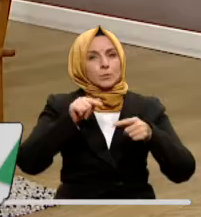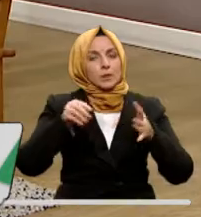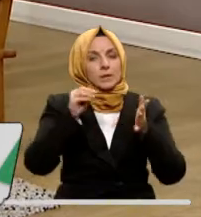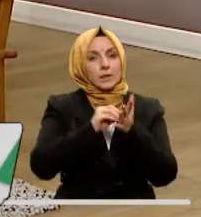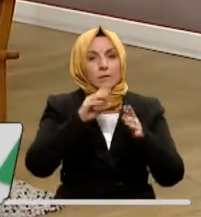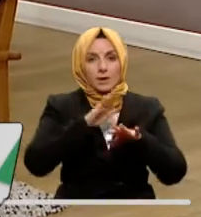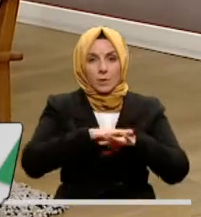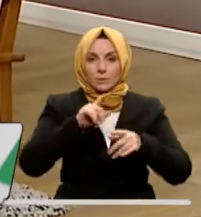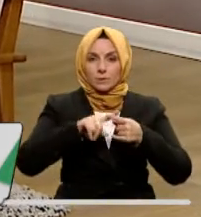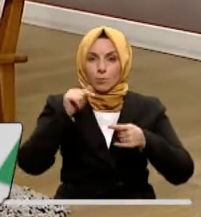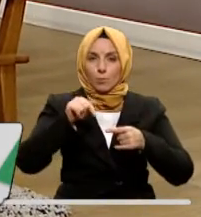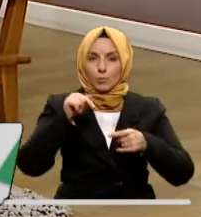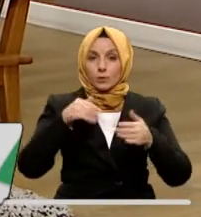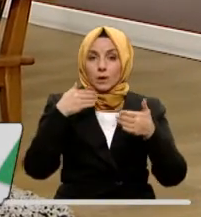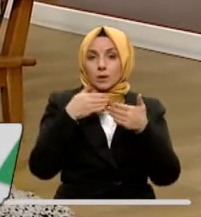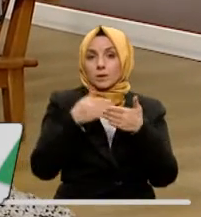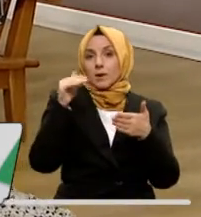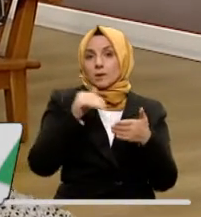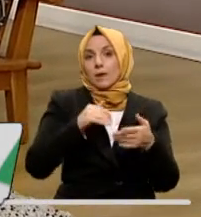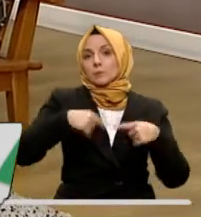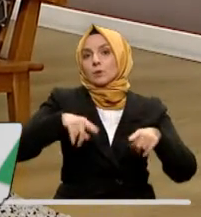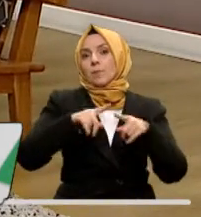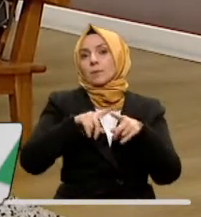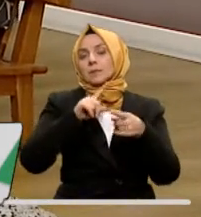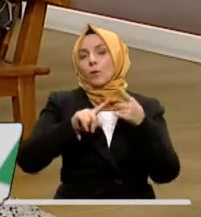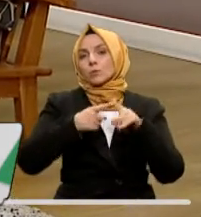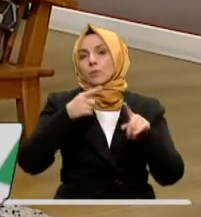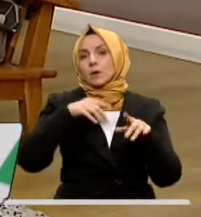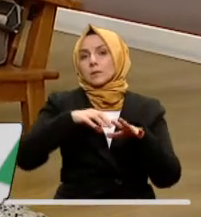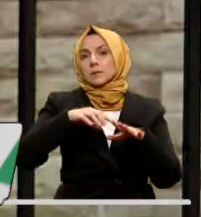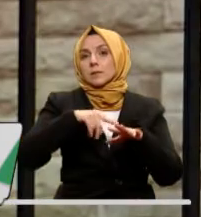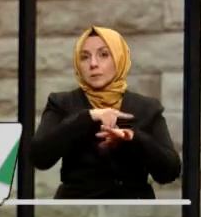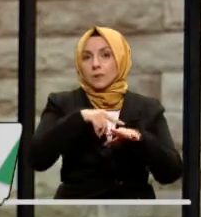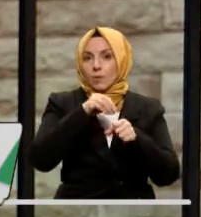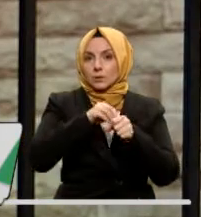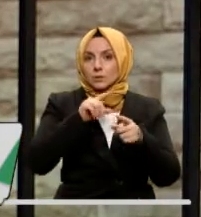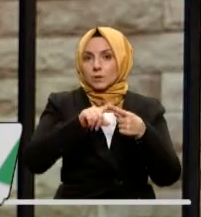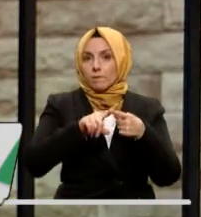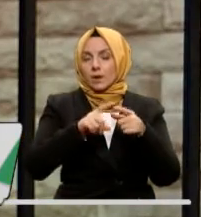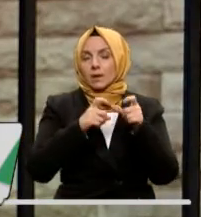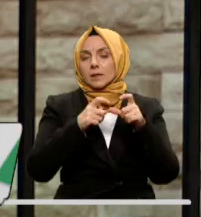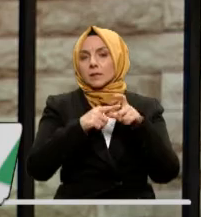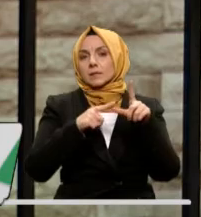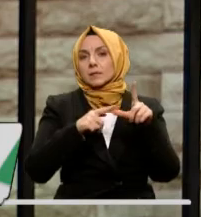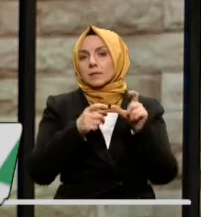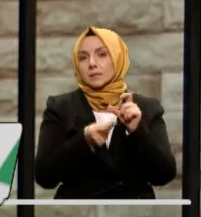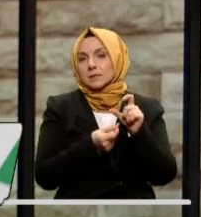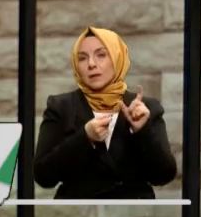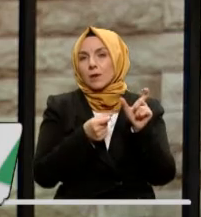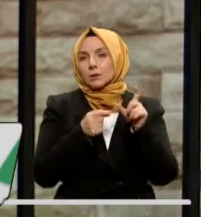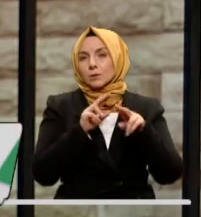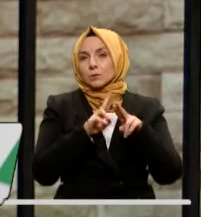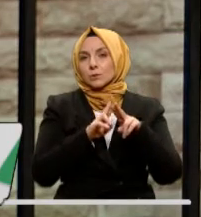gelmiş biz Osmanlı döneminde ve sil ne var döneminde çok fazla bu takvimi kullanmamış